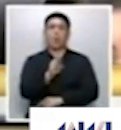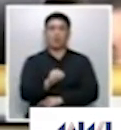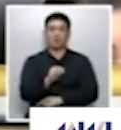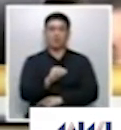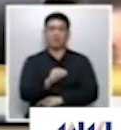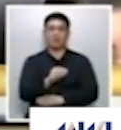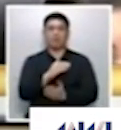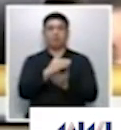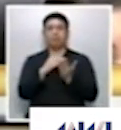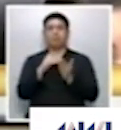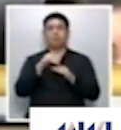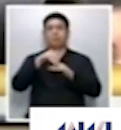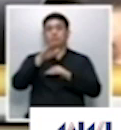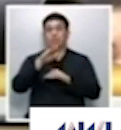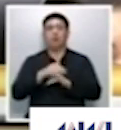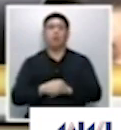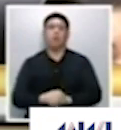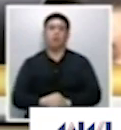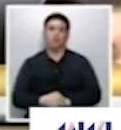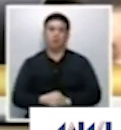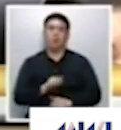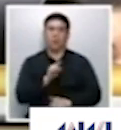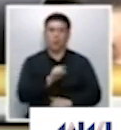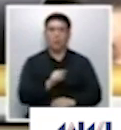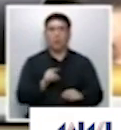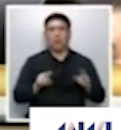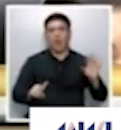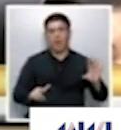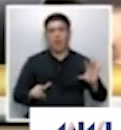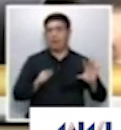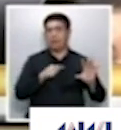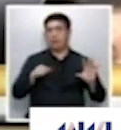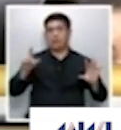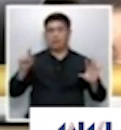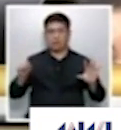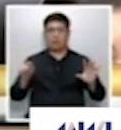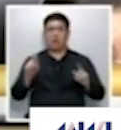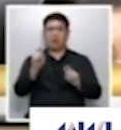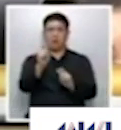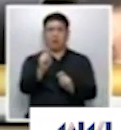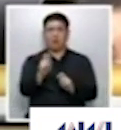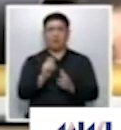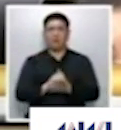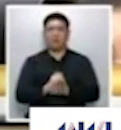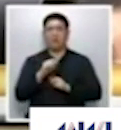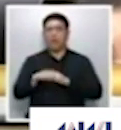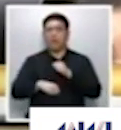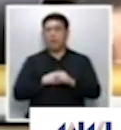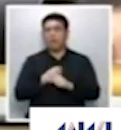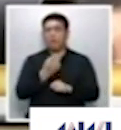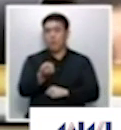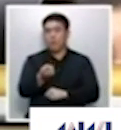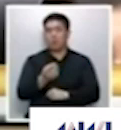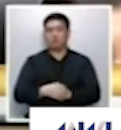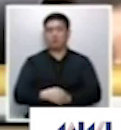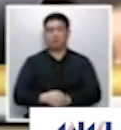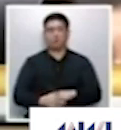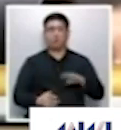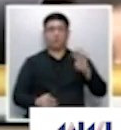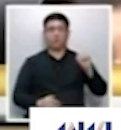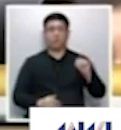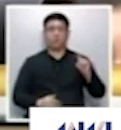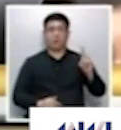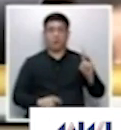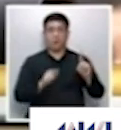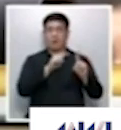ครึ่งเพราะฉะนั้นคนในช่วงวัยนี้จึงถือว่าเป็นกลุ่มเสี่ยงที่เสี่ยงมากอายุ41ถึง60